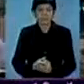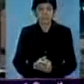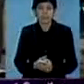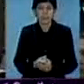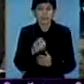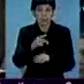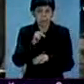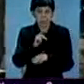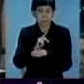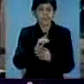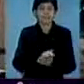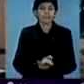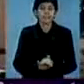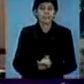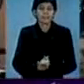ธานที่เคาร